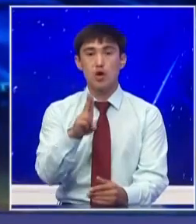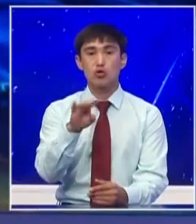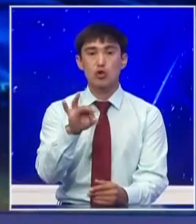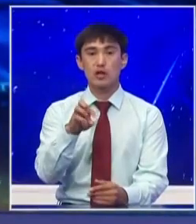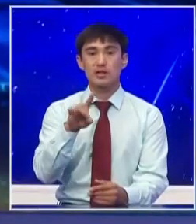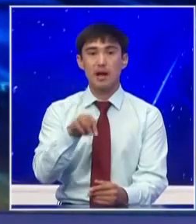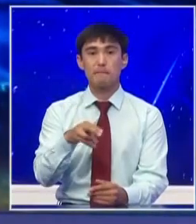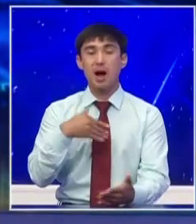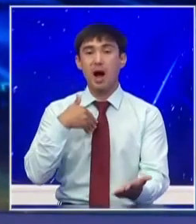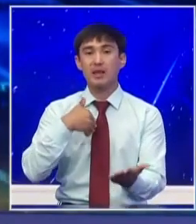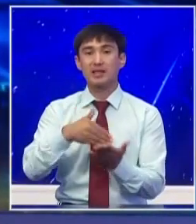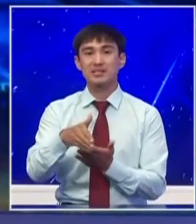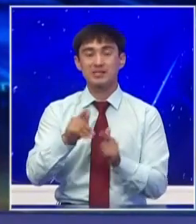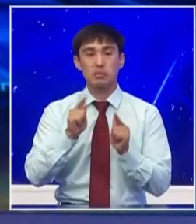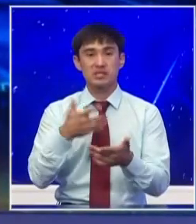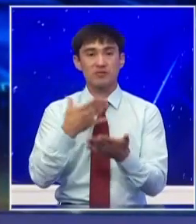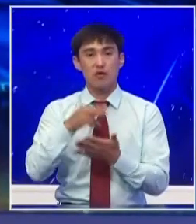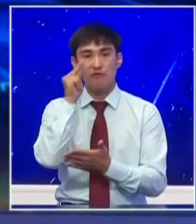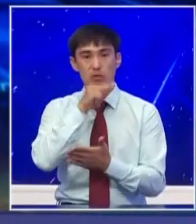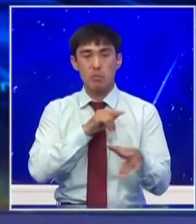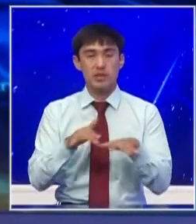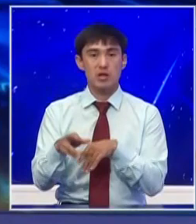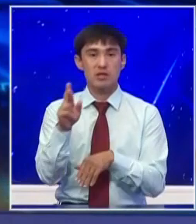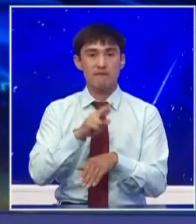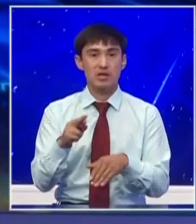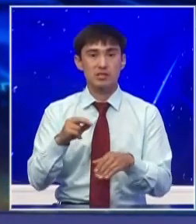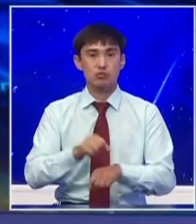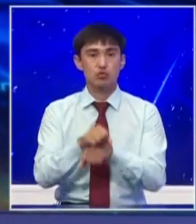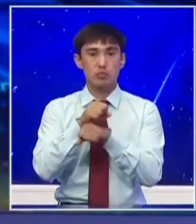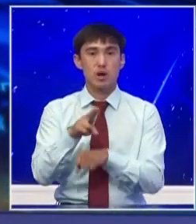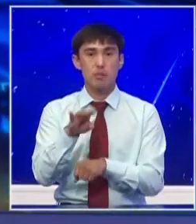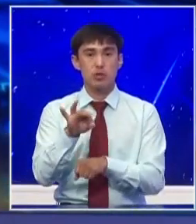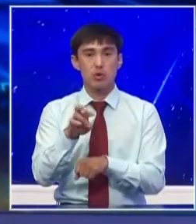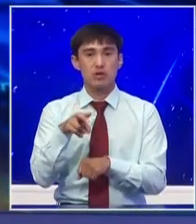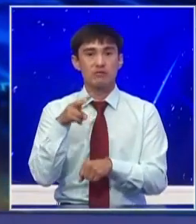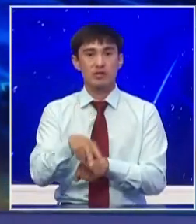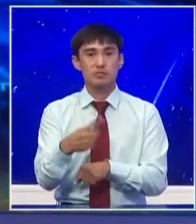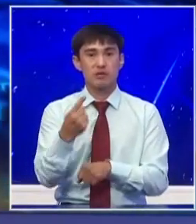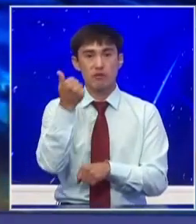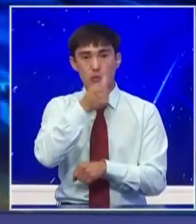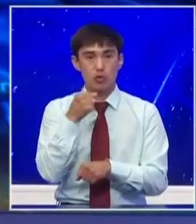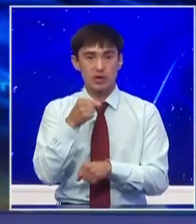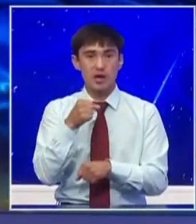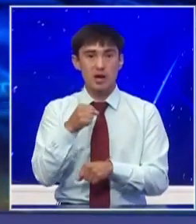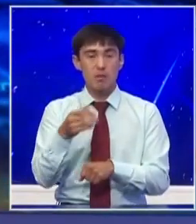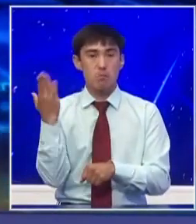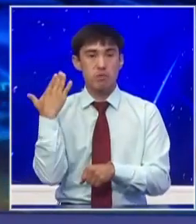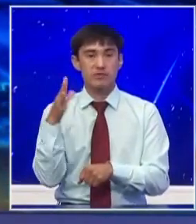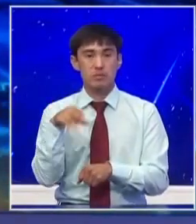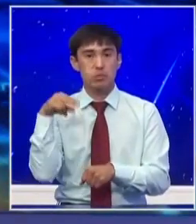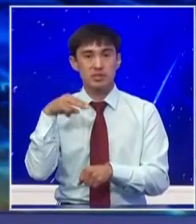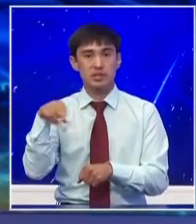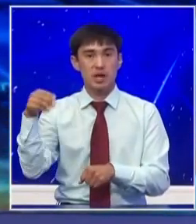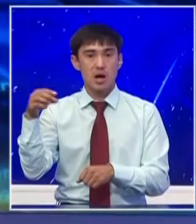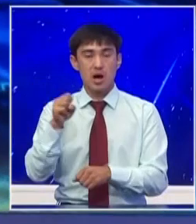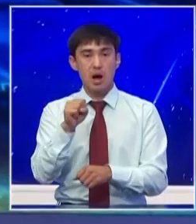Дональд Трамп отказался признавать свою вину по делу о январском штурме Капитолия 2021 года. Экс-президент